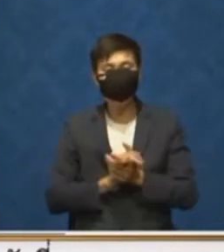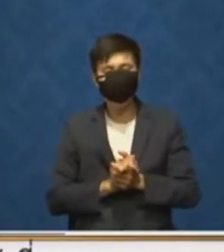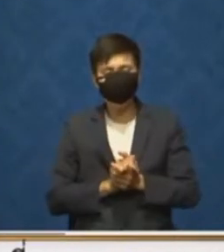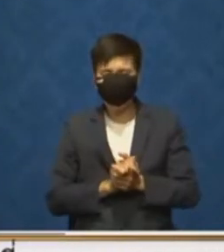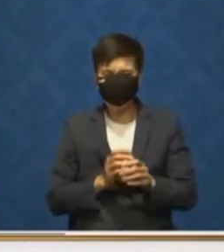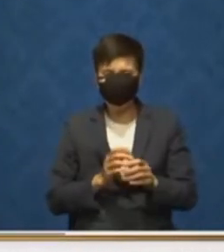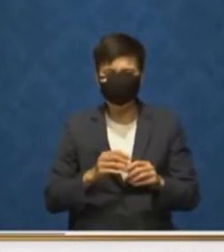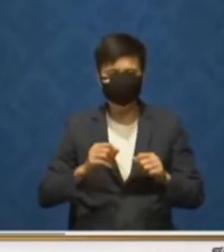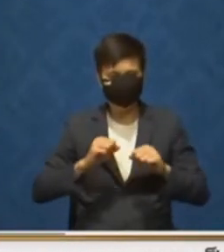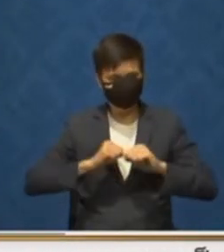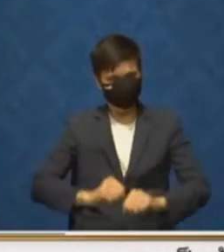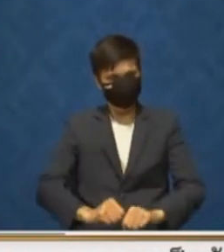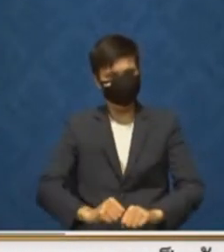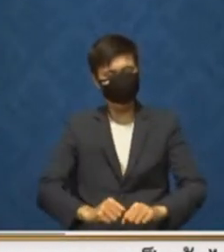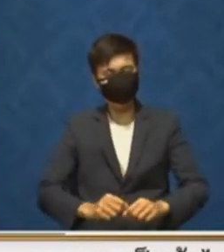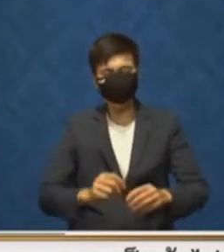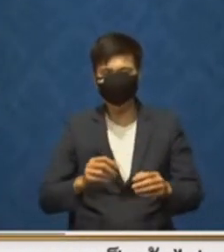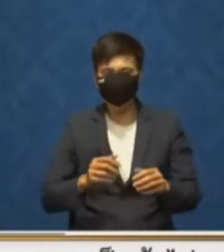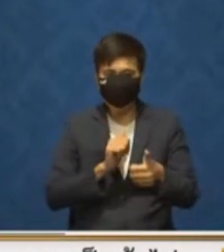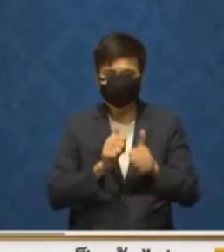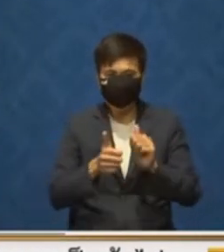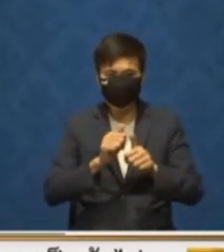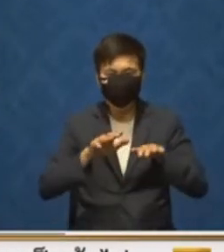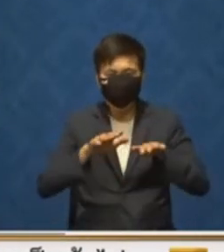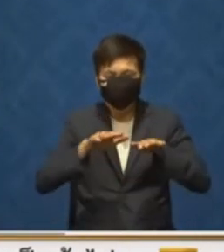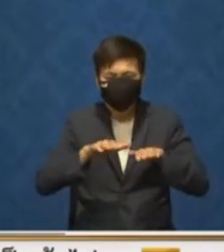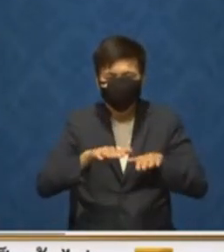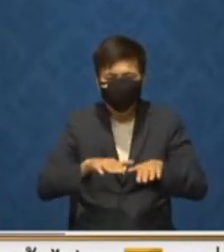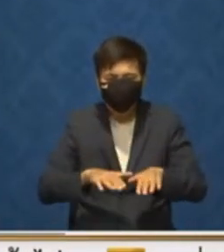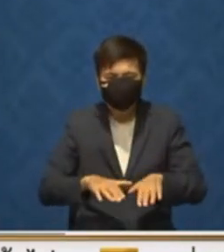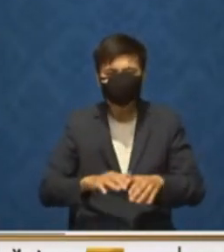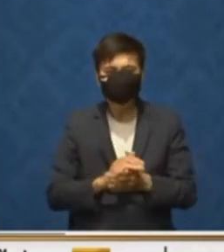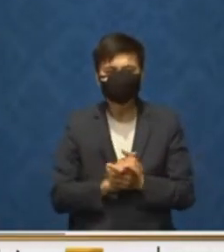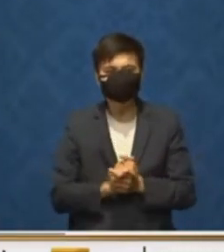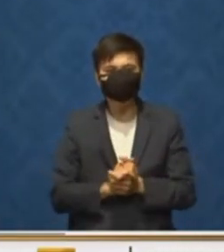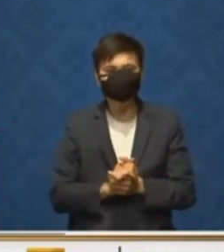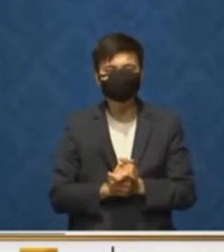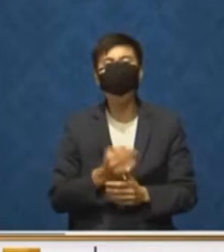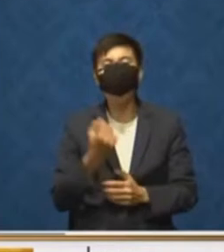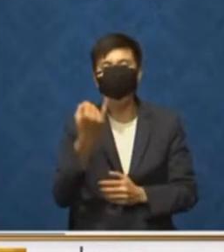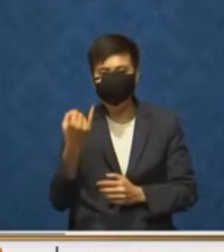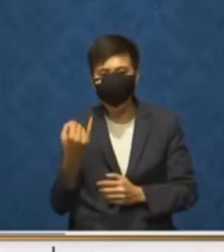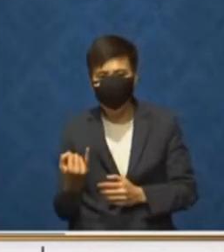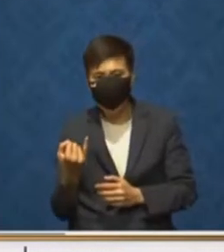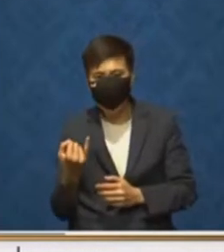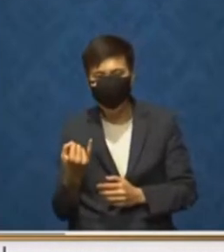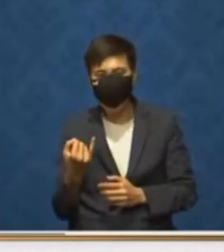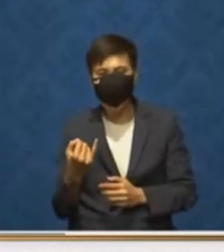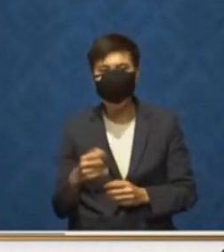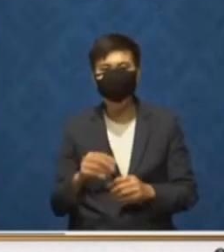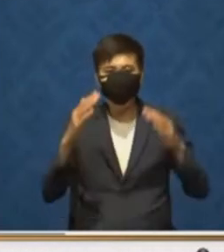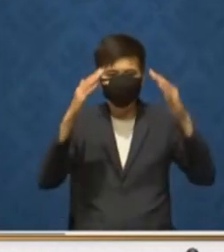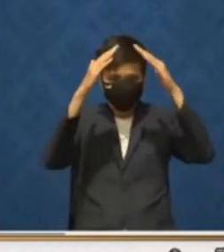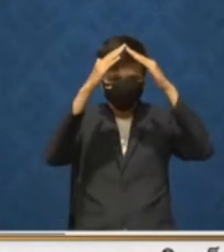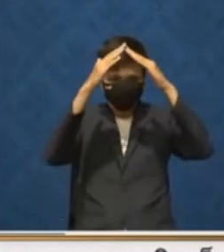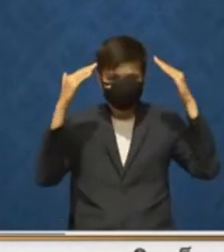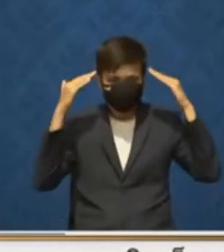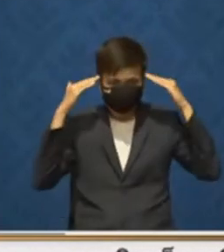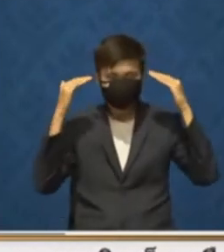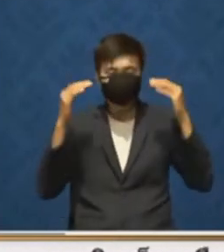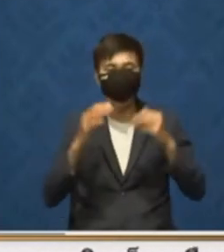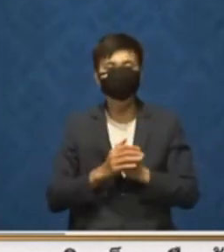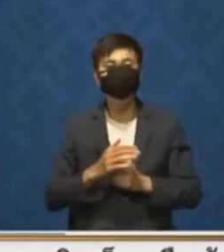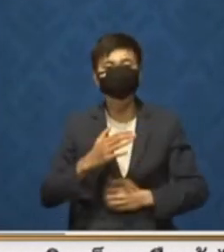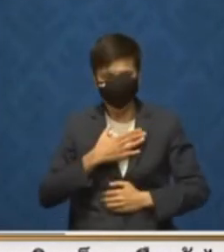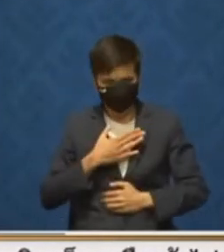จนกระทั่งขีดความสามารถแข่งขันสู้เวียดนามไม่ได้อันนี้เป็นประเด็นที่ผมจำเป็นต้อง